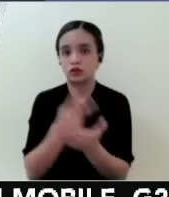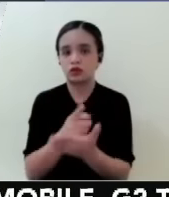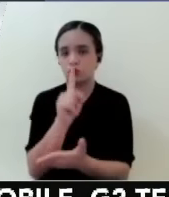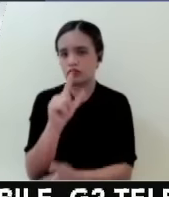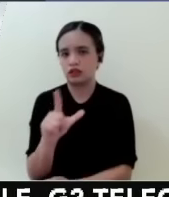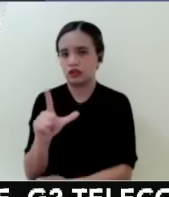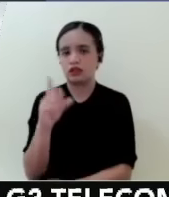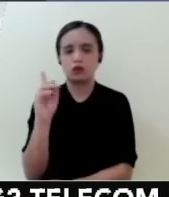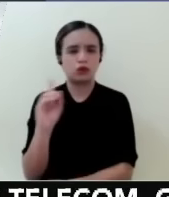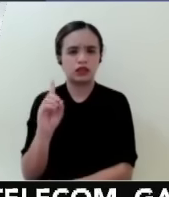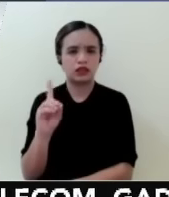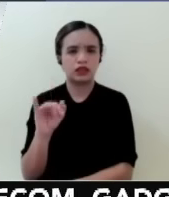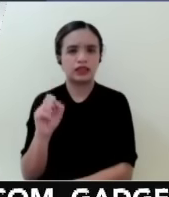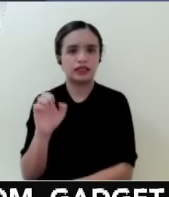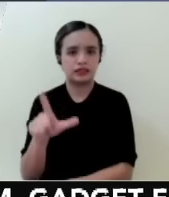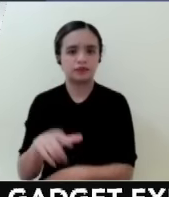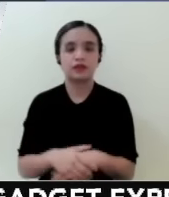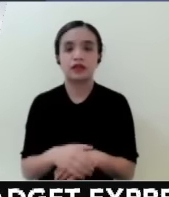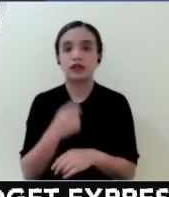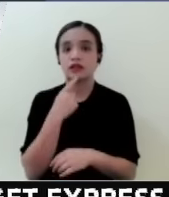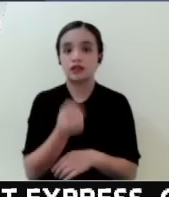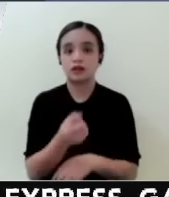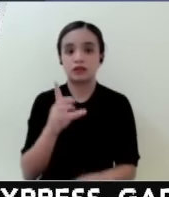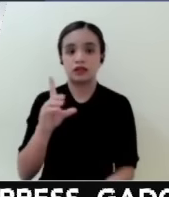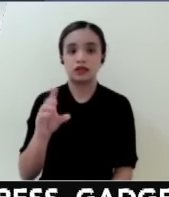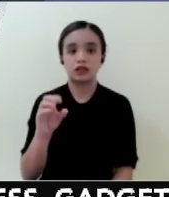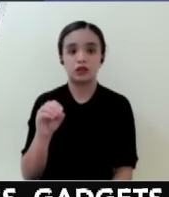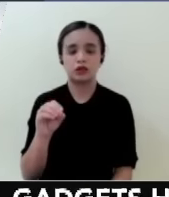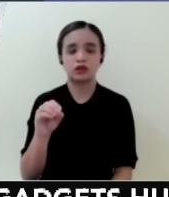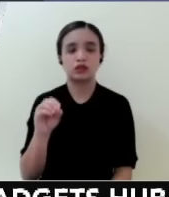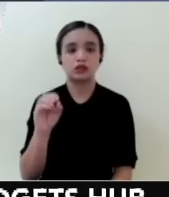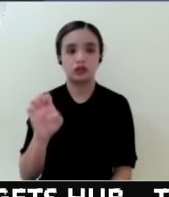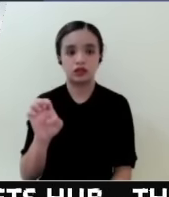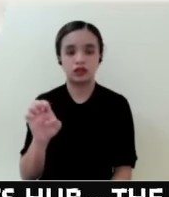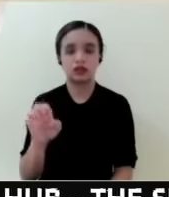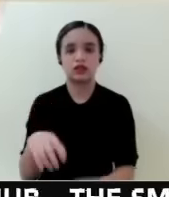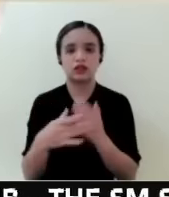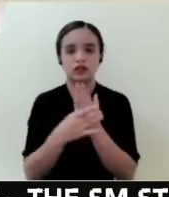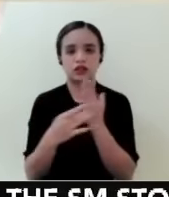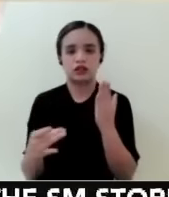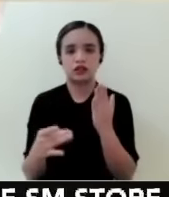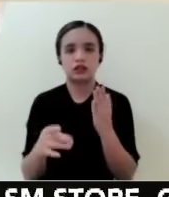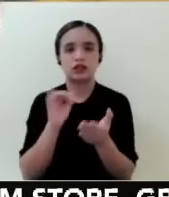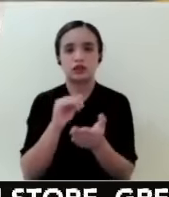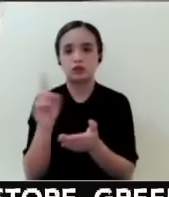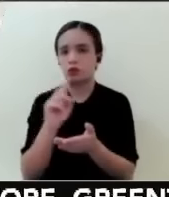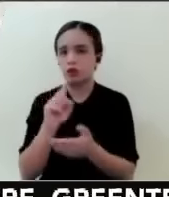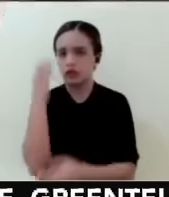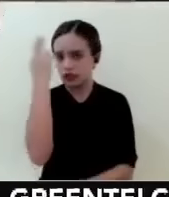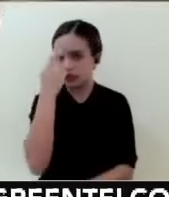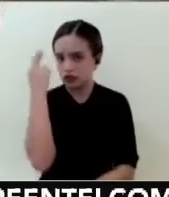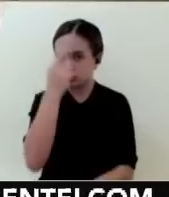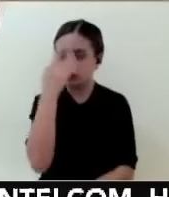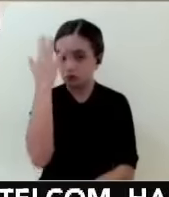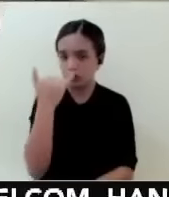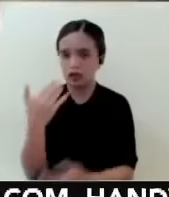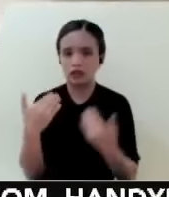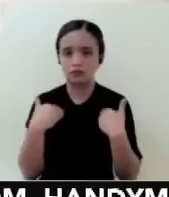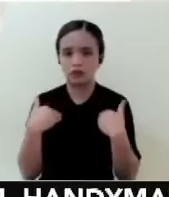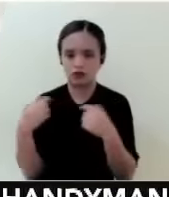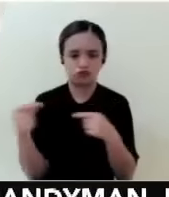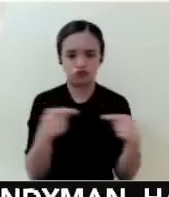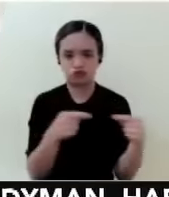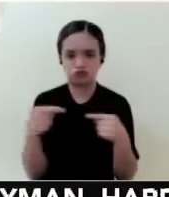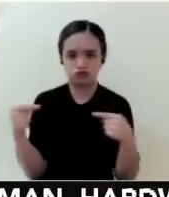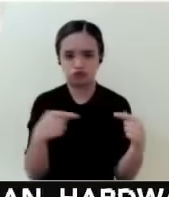diesel. Ayon sa Department of Energy Oil Industry Management Bureau, ilan sa dahilan ng taas presyo ay ang tensyon sa Middle East, bigla